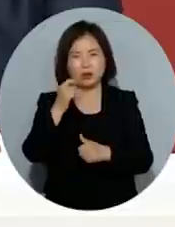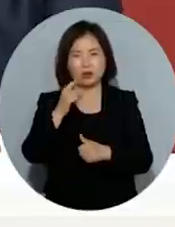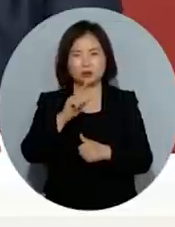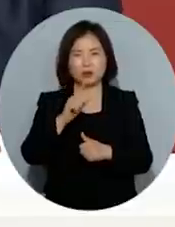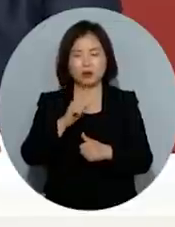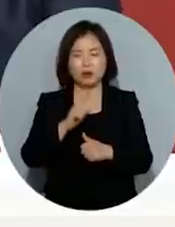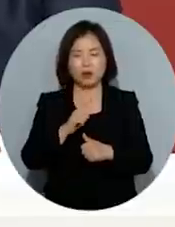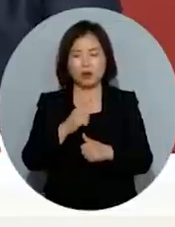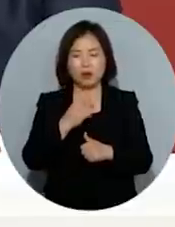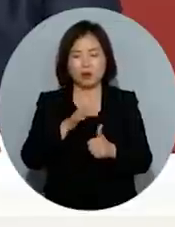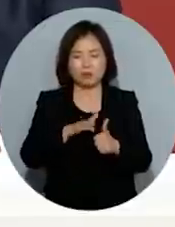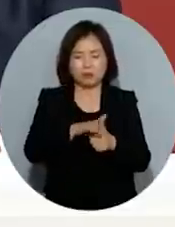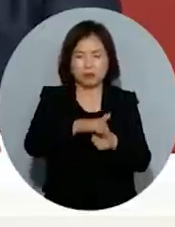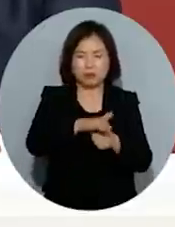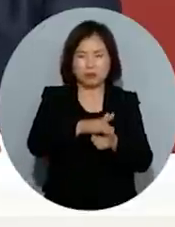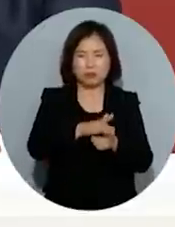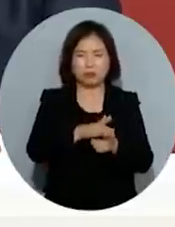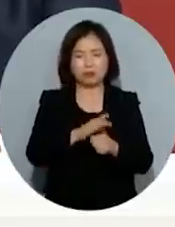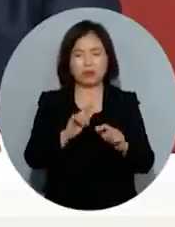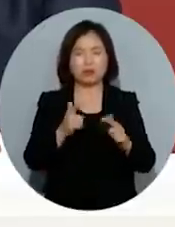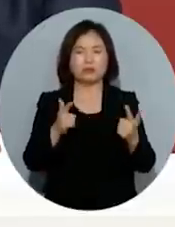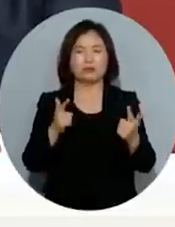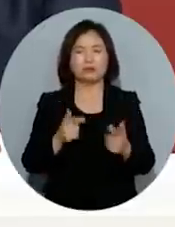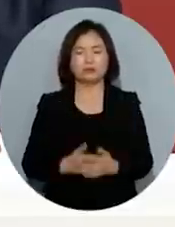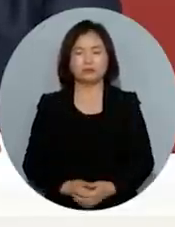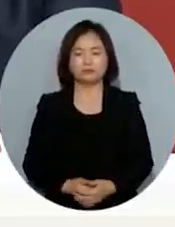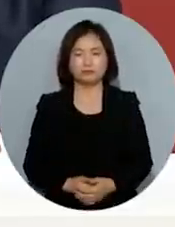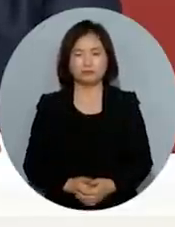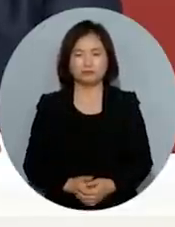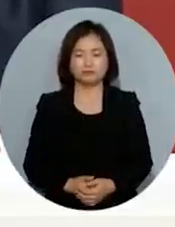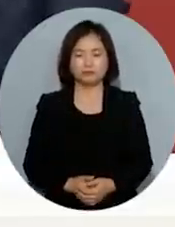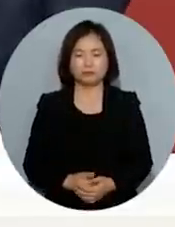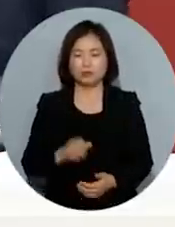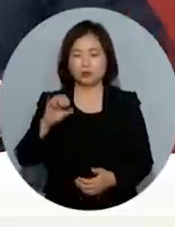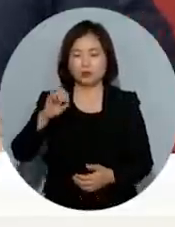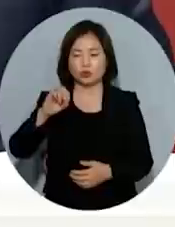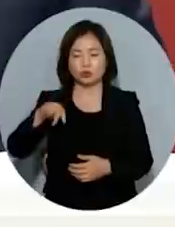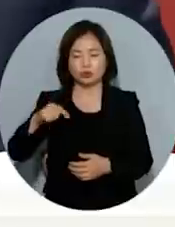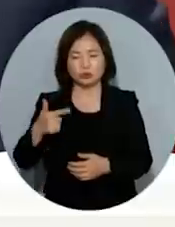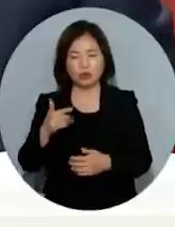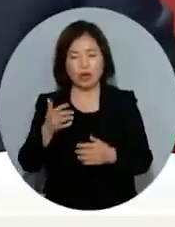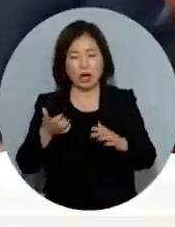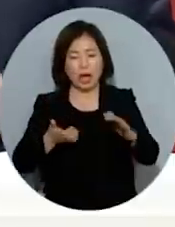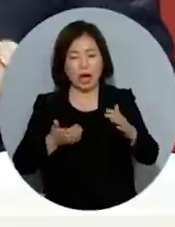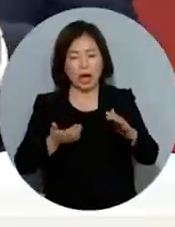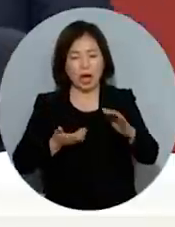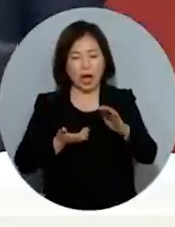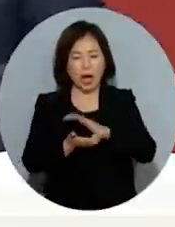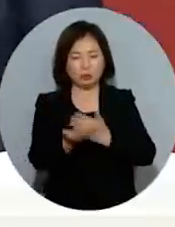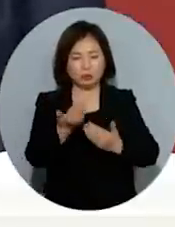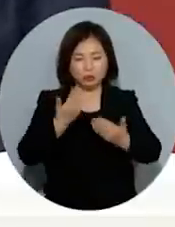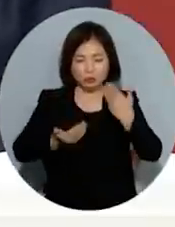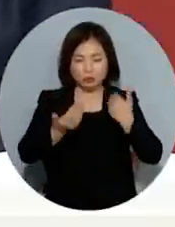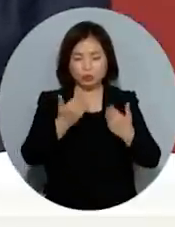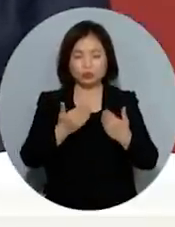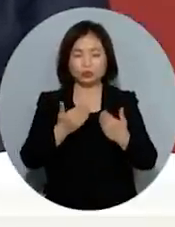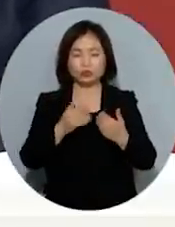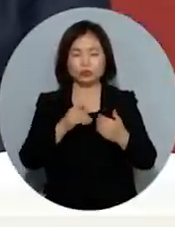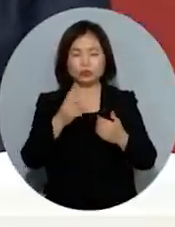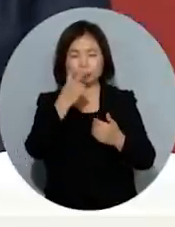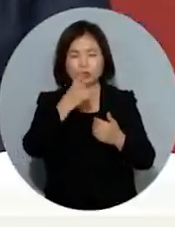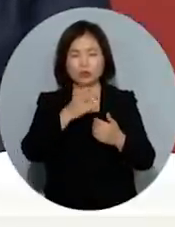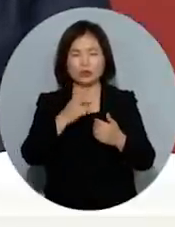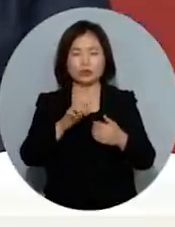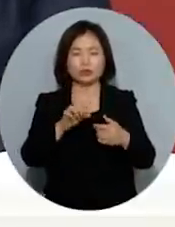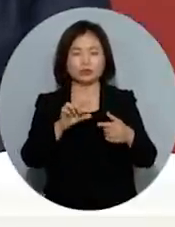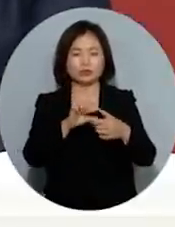그야말로 무에서 내사를 해서 만들어낸 그런 건 아니지 않습니까? 윤 후보님, 네. 압수수색이라는 건 해당 사건에만 적용되는